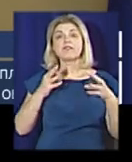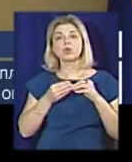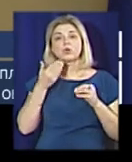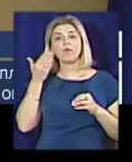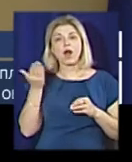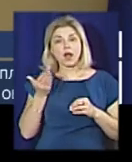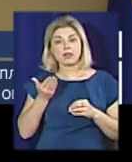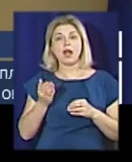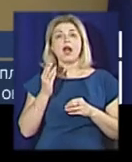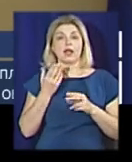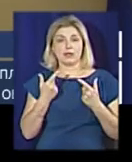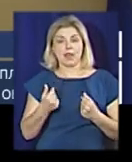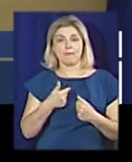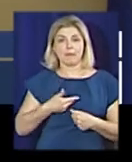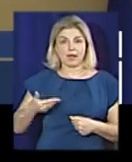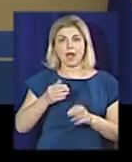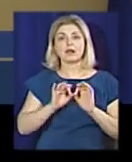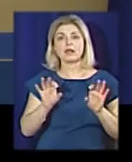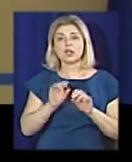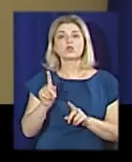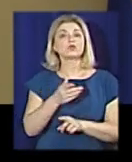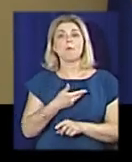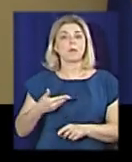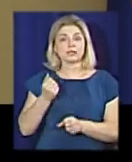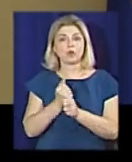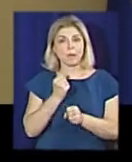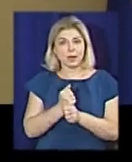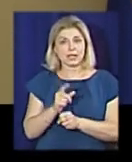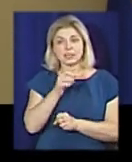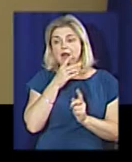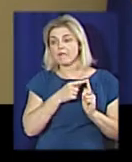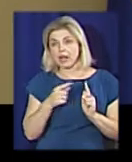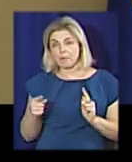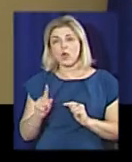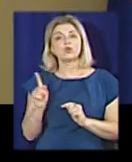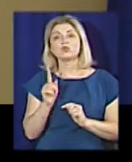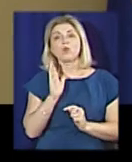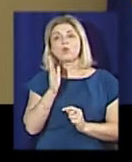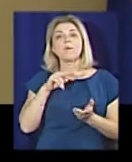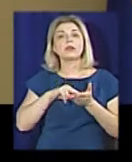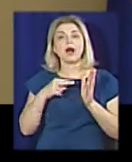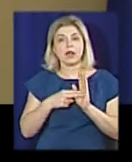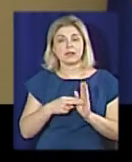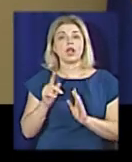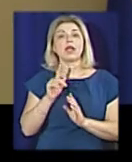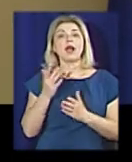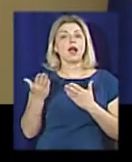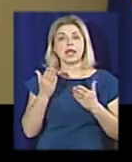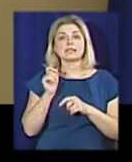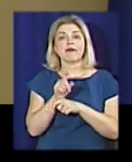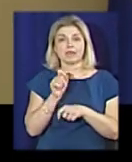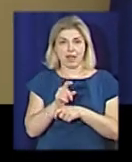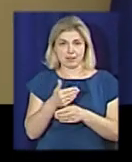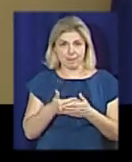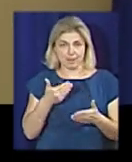ми зробили за певний проміжок часу, що ми плануємо робити далі, які завдання перед нами стоять.